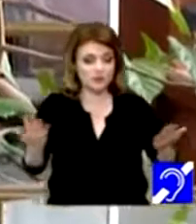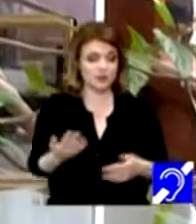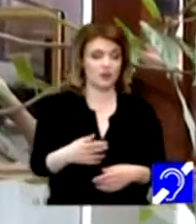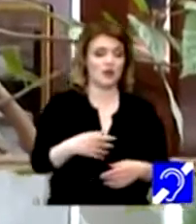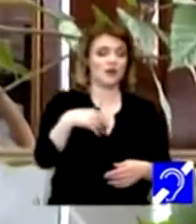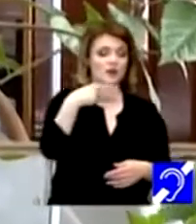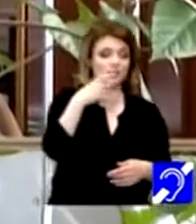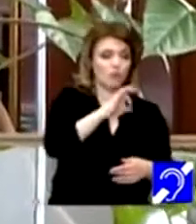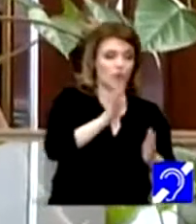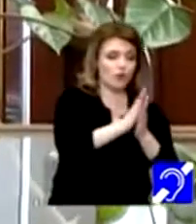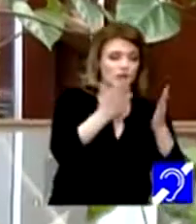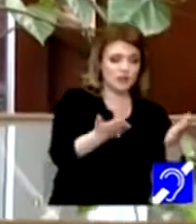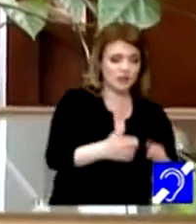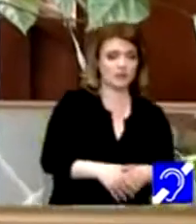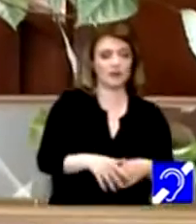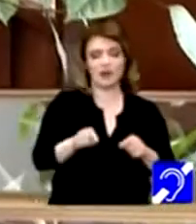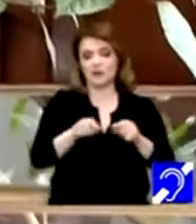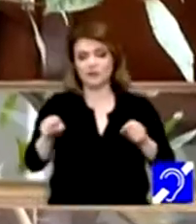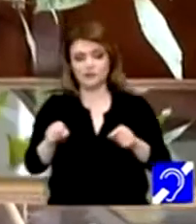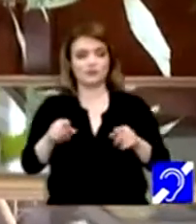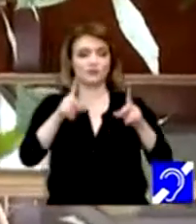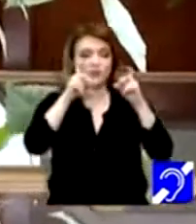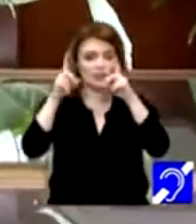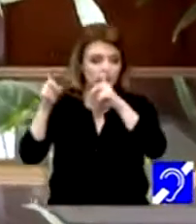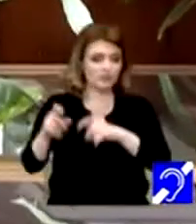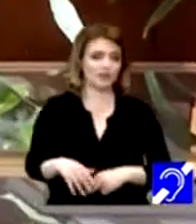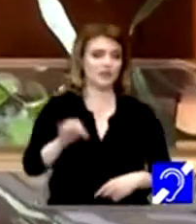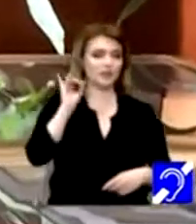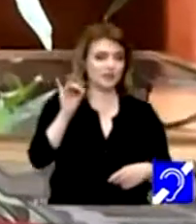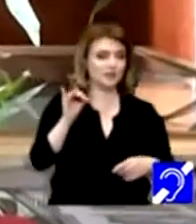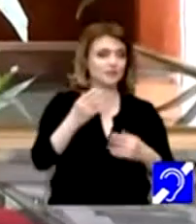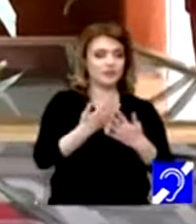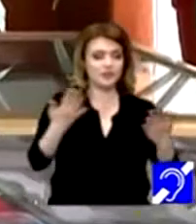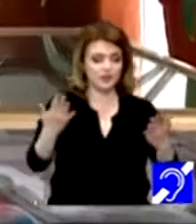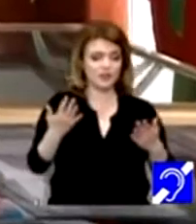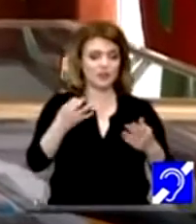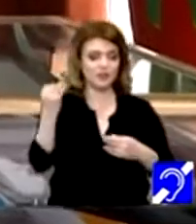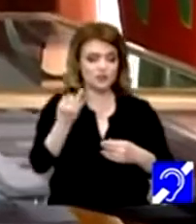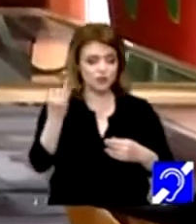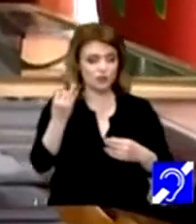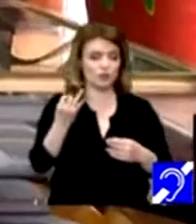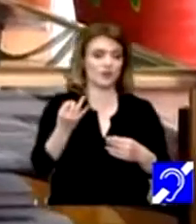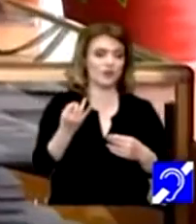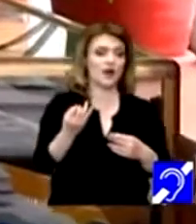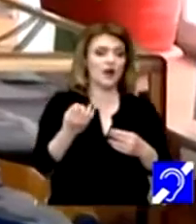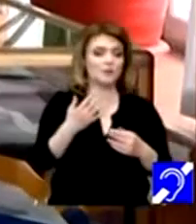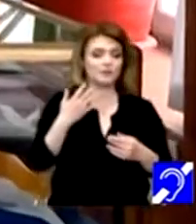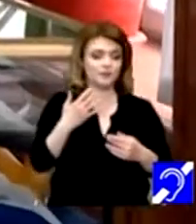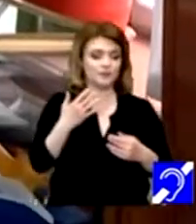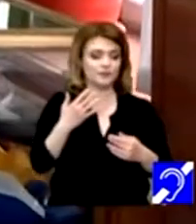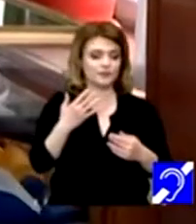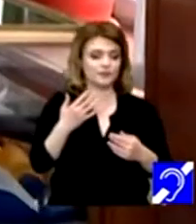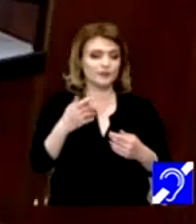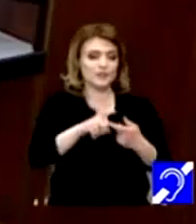despre enciclopedii, ediții periodice, fotografii, dar și materiale oferite de către Arhiva Națională a